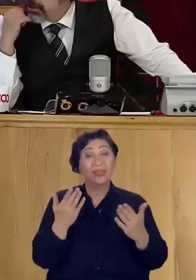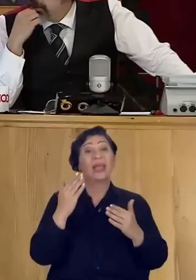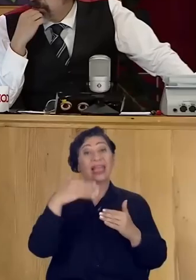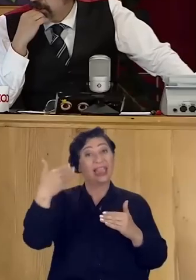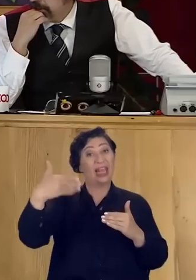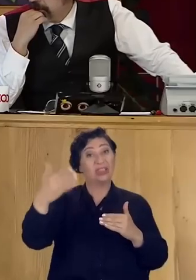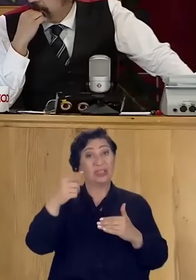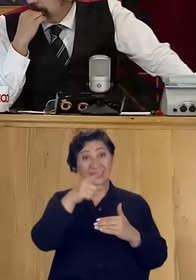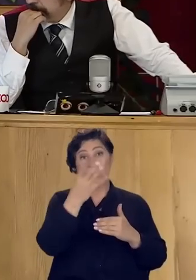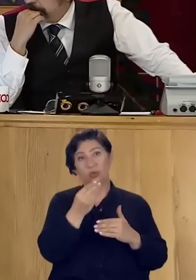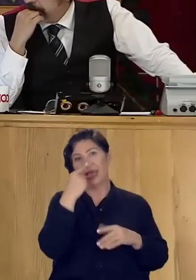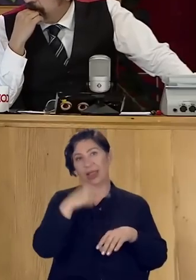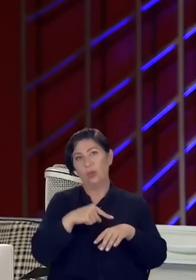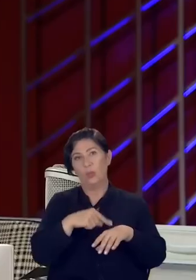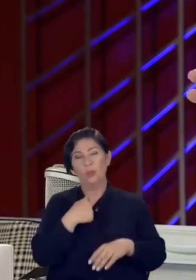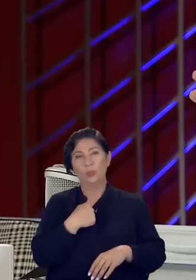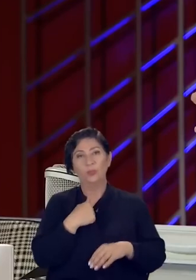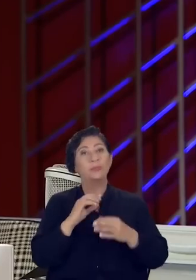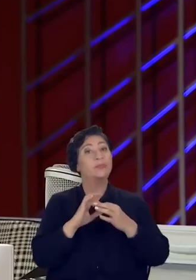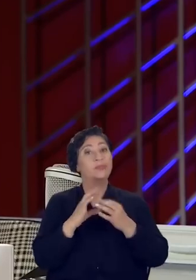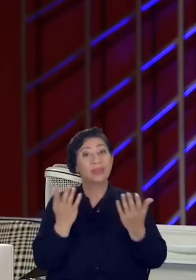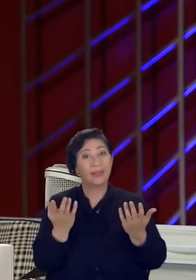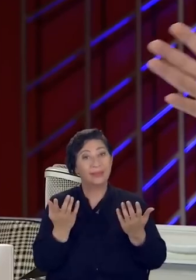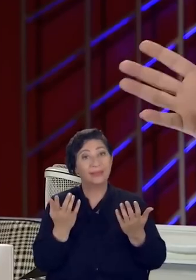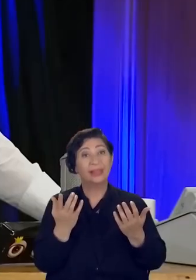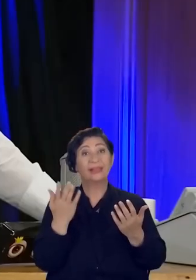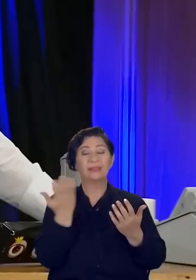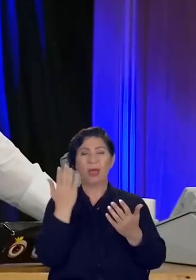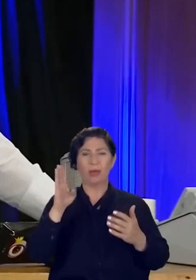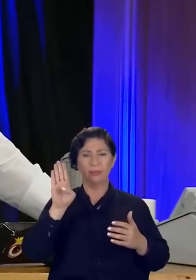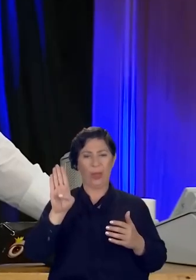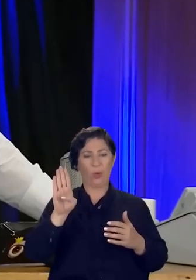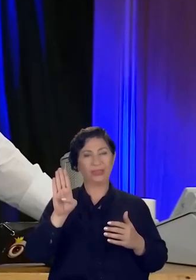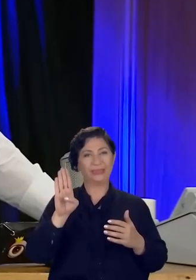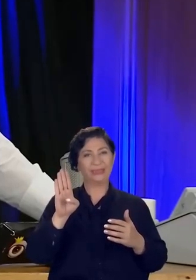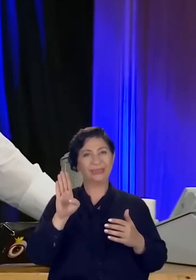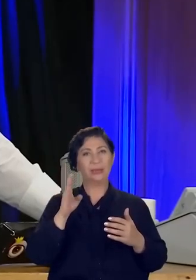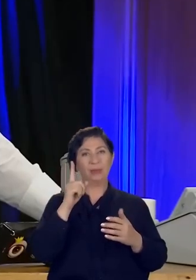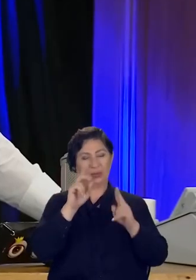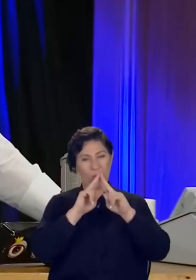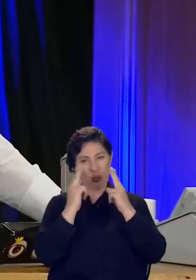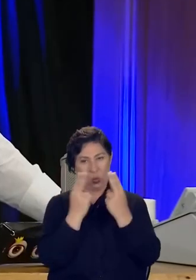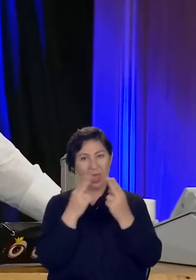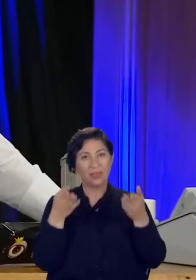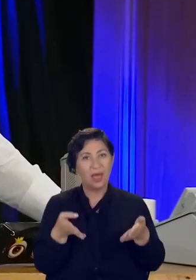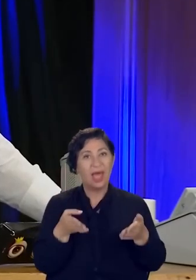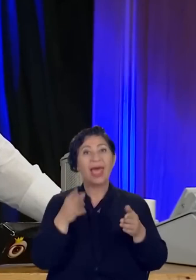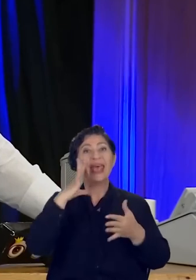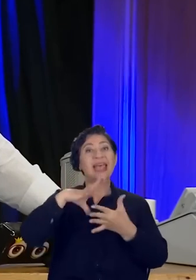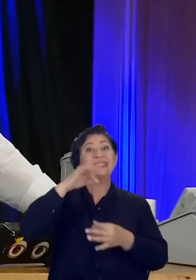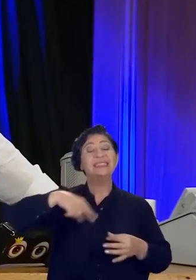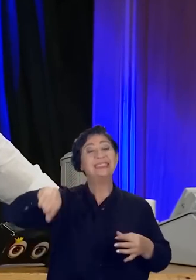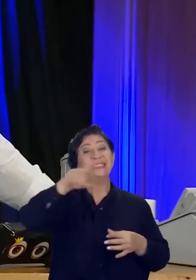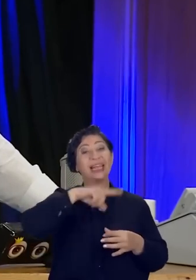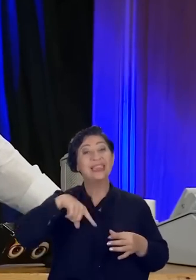geleceğin siz olduğunuza inanıyorum. Çünkü daha demokratik bir dünyada